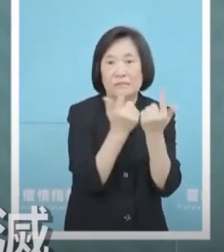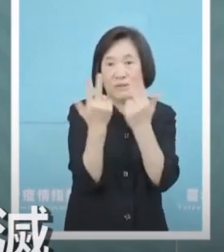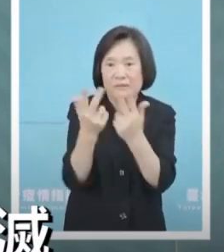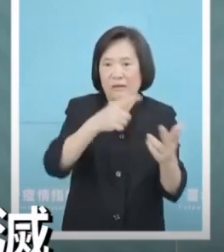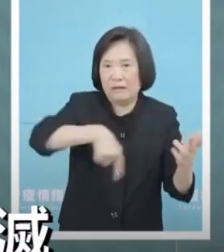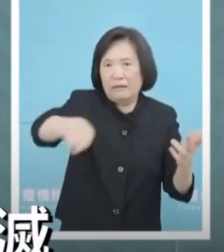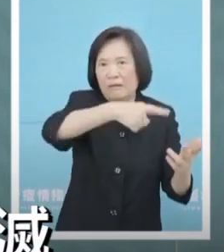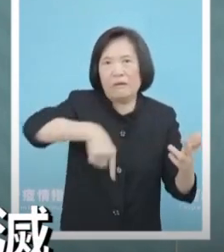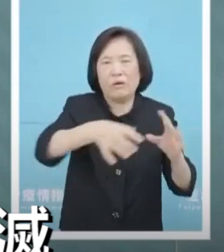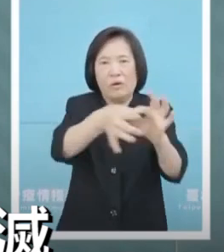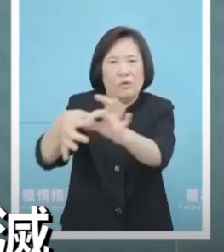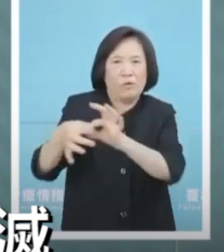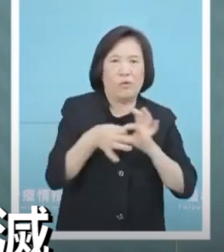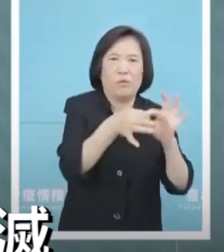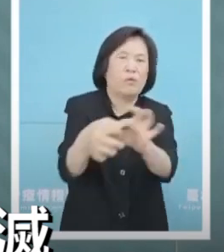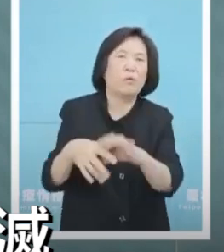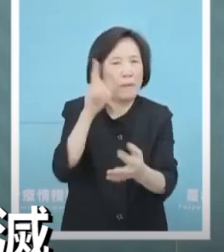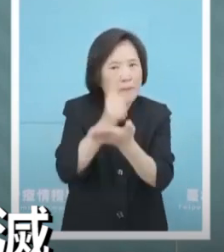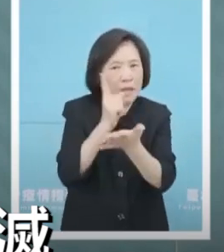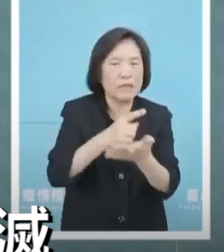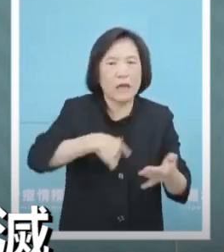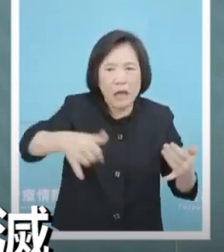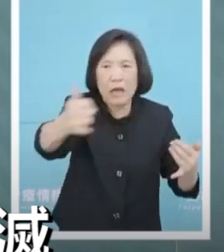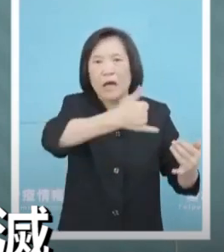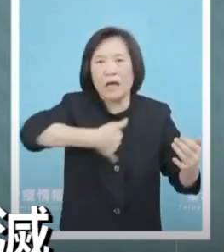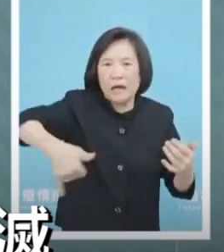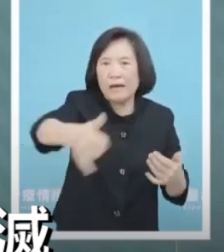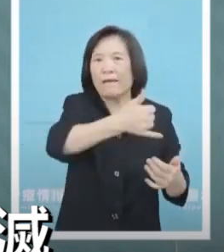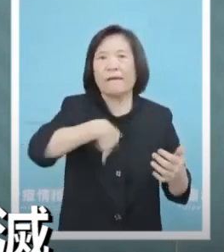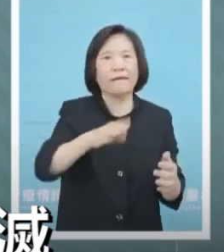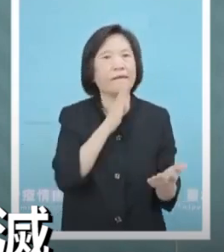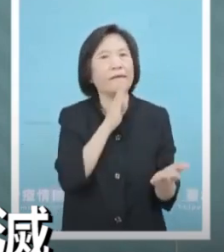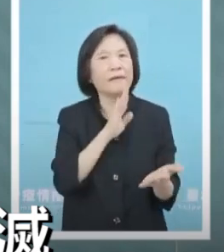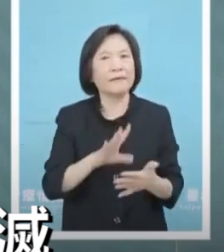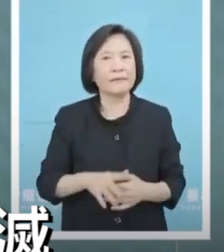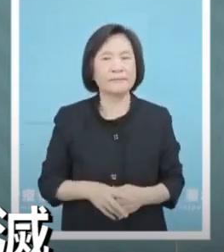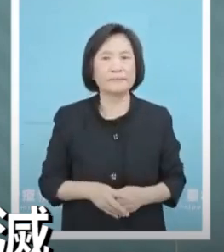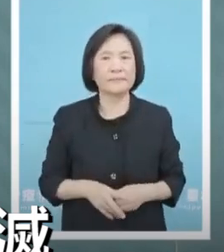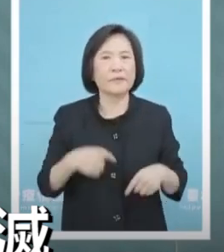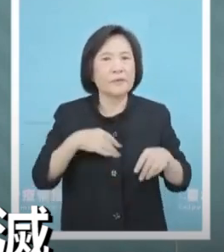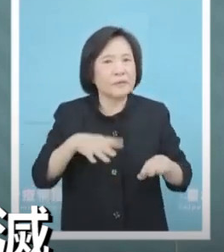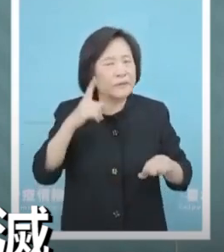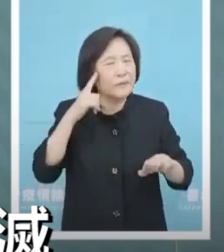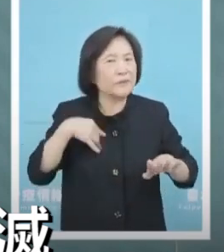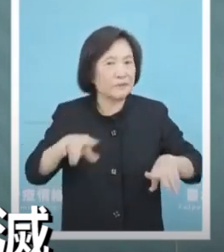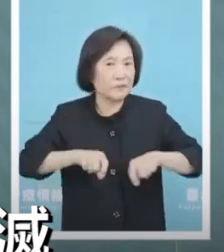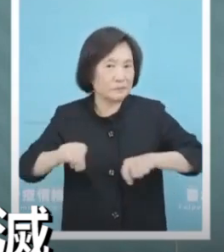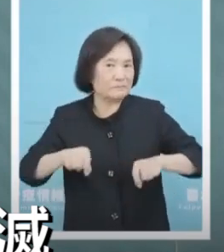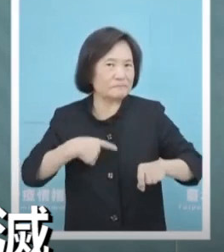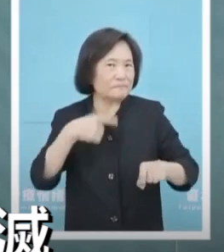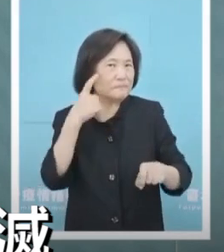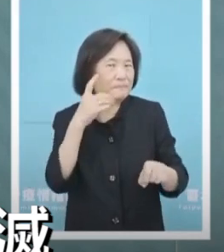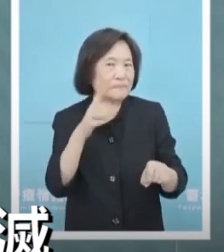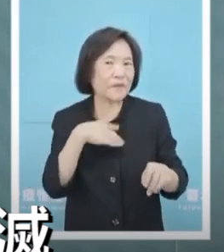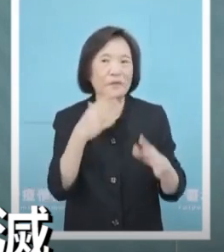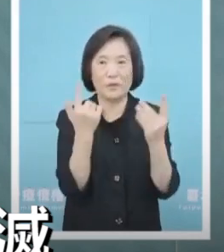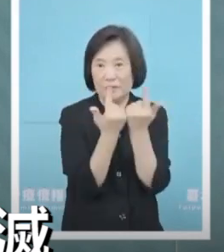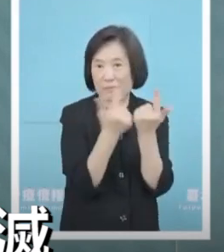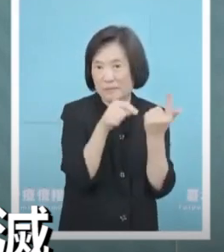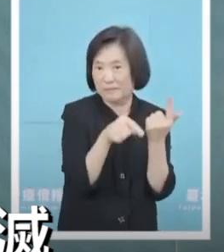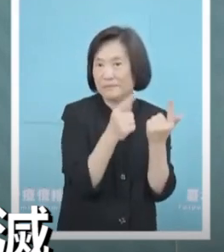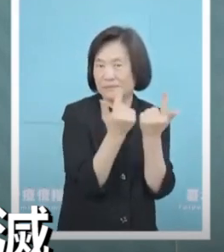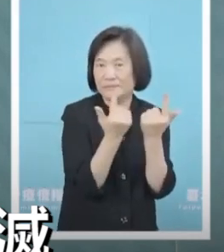新北会联动，因为这首都生活圈在一起，所以大概我现在策略是这样的，如果以台北来